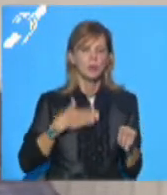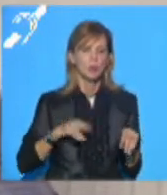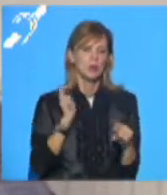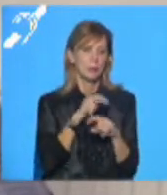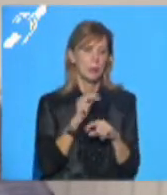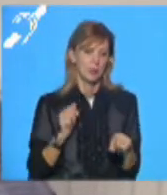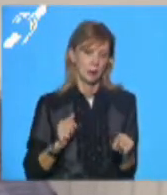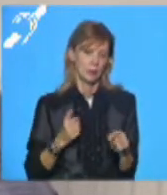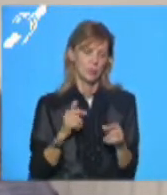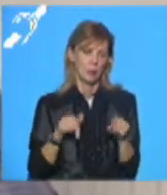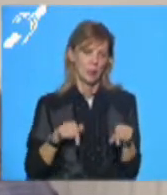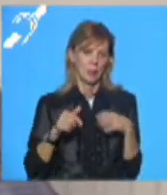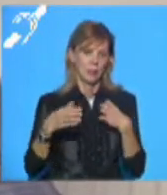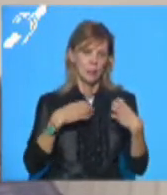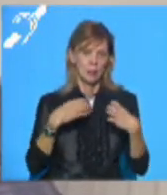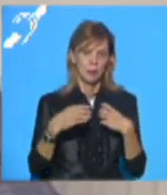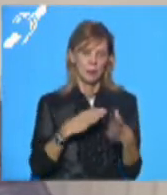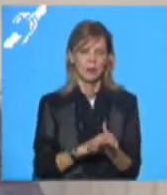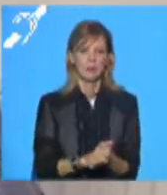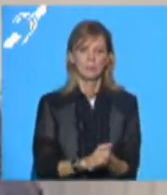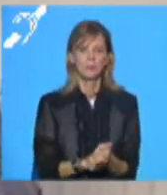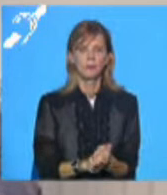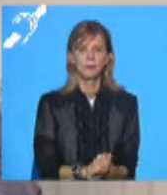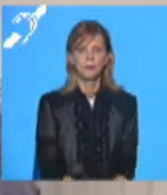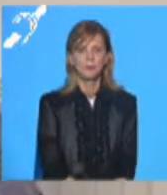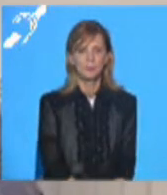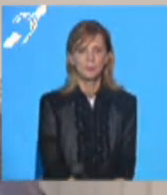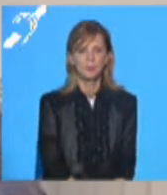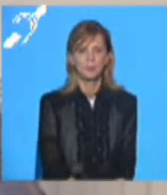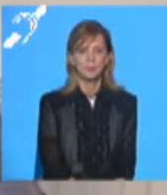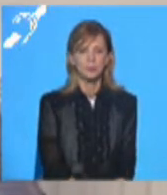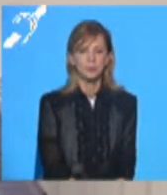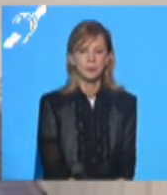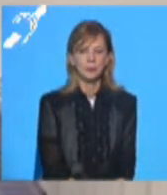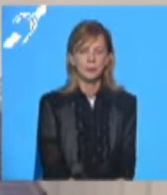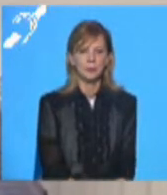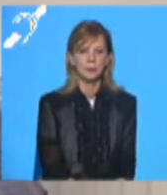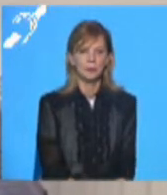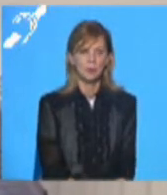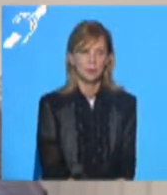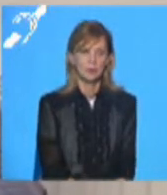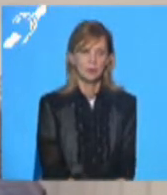piesa este regizată de Alexandru Băureanu și că este Prostie omenească.